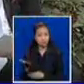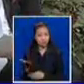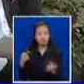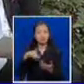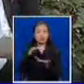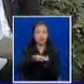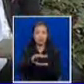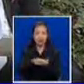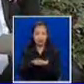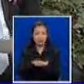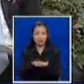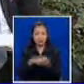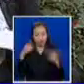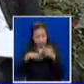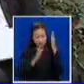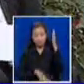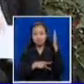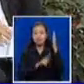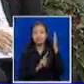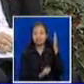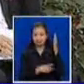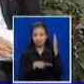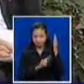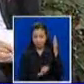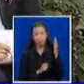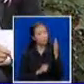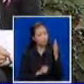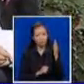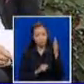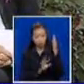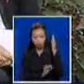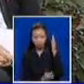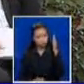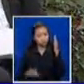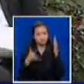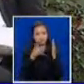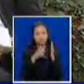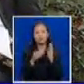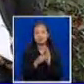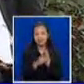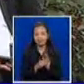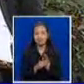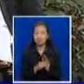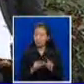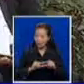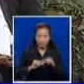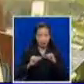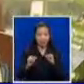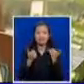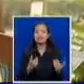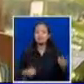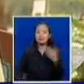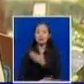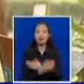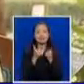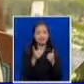เรียนบ้านตะบิ้งจังหวัดปัตตานีนะครับคุณครูมาไกลจากภาคใต้เลยนะฮะวันนี้ได้โอกาสดีแล้วครับคุณครูครับคุณครู